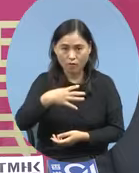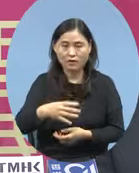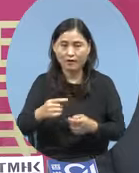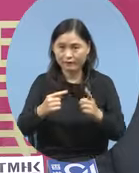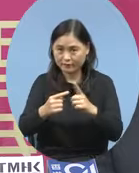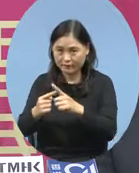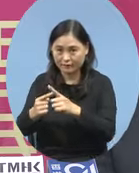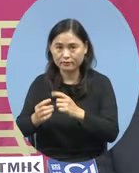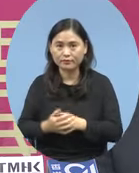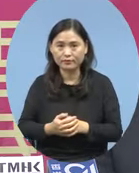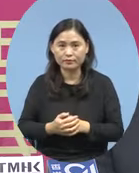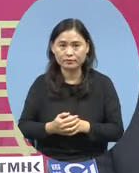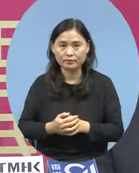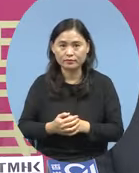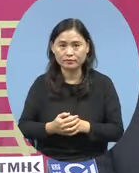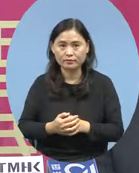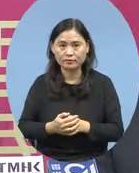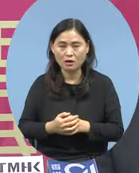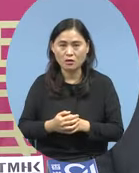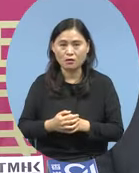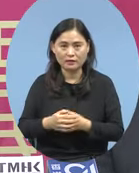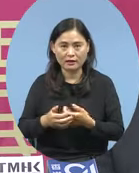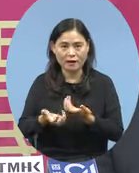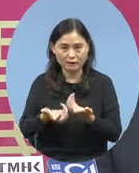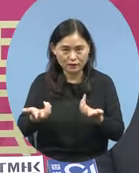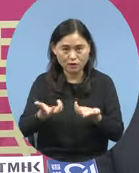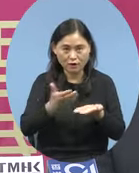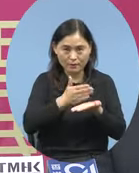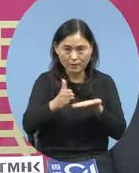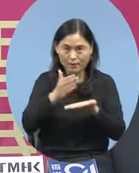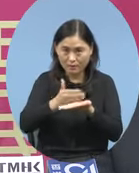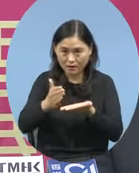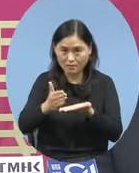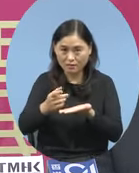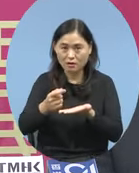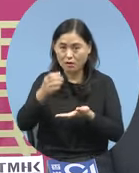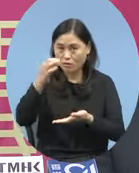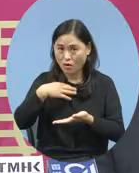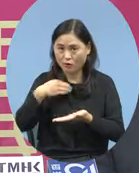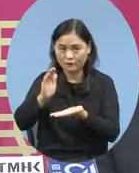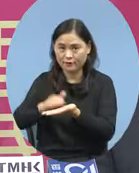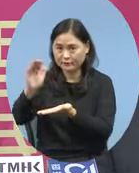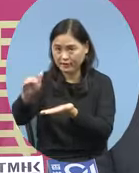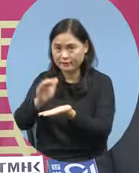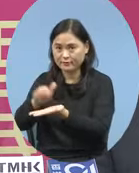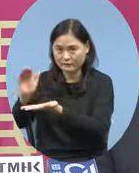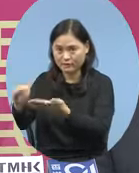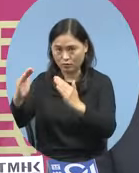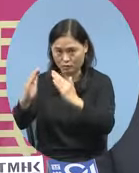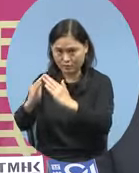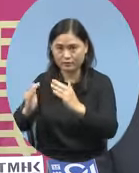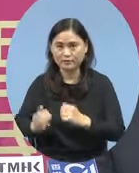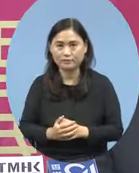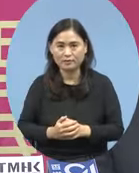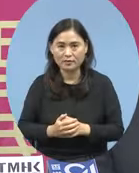咧，我哋係已經係分批嘅嚟去將所需要嘅藥物咧係寄到佢哋嘅住